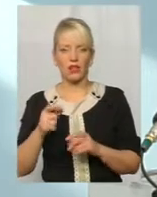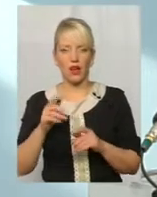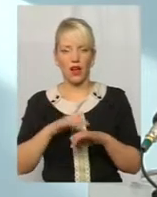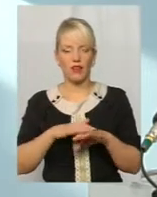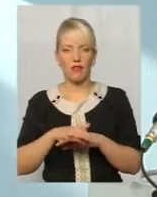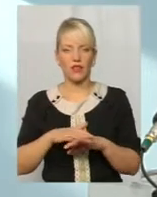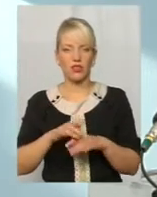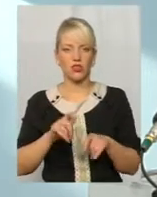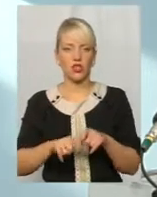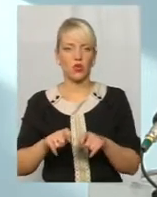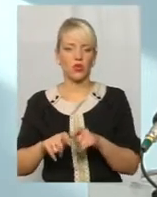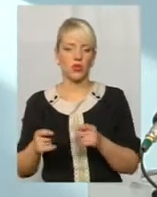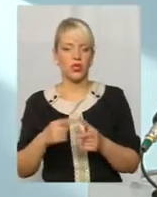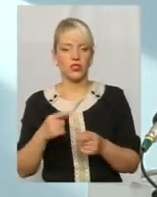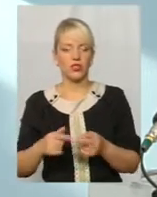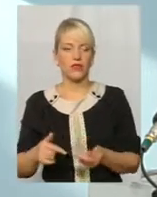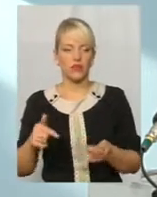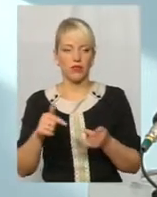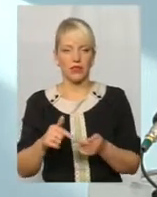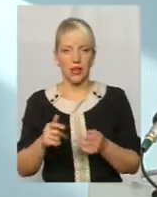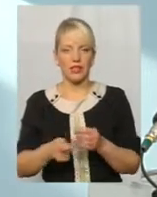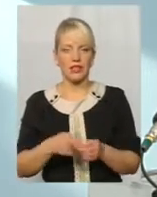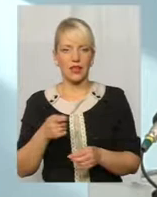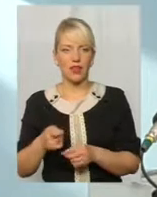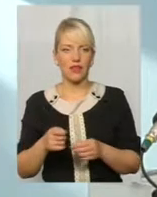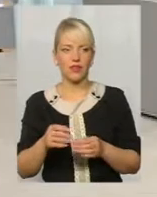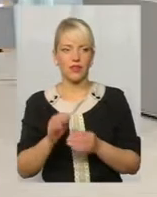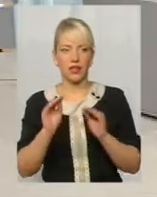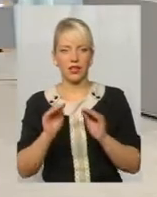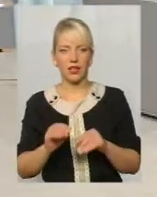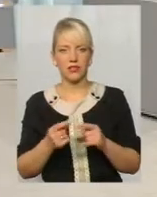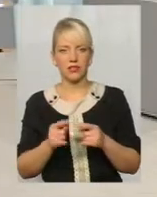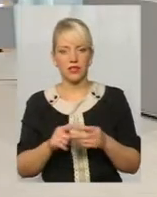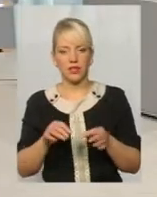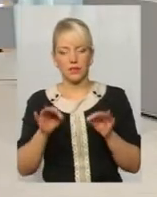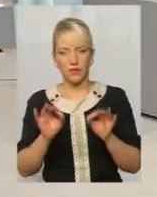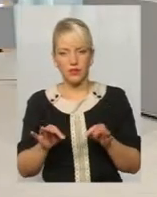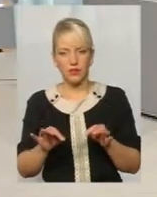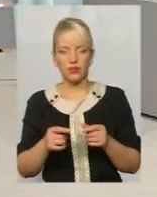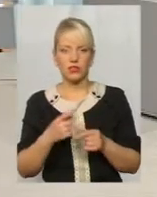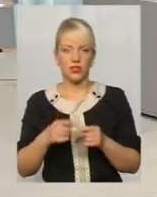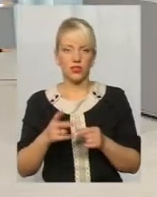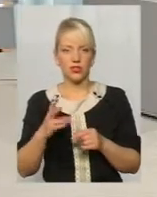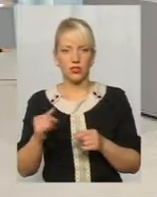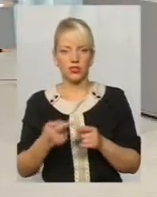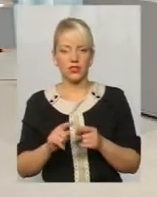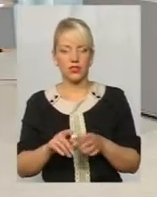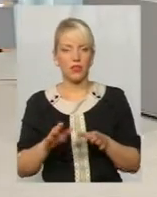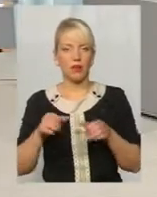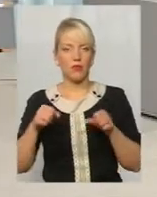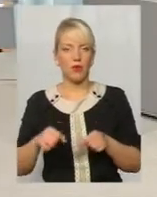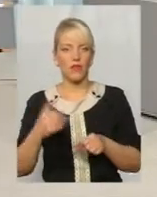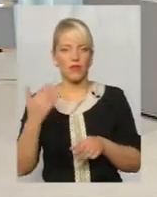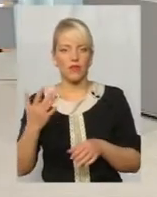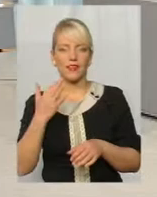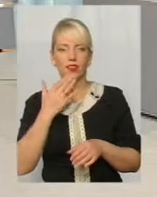так далі. Тобто, чи відповідає заявлене в декларації дійсності, це все повноваження виключно Національного агентства з питань